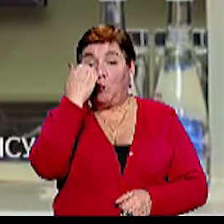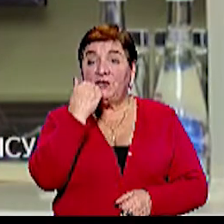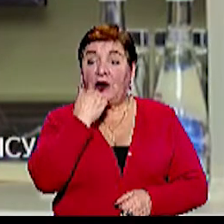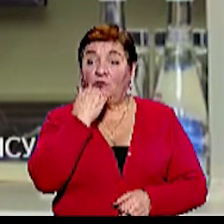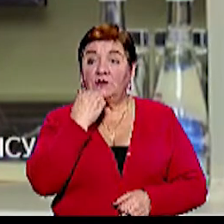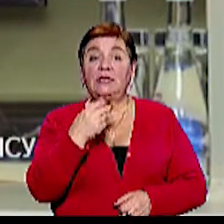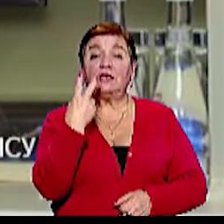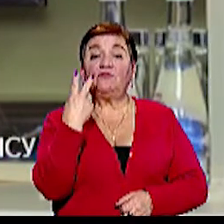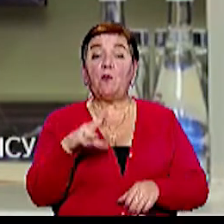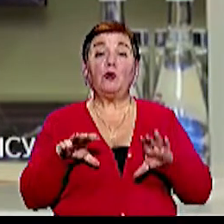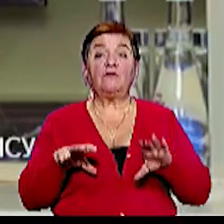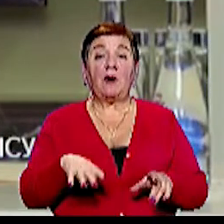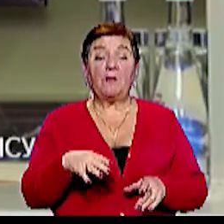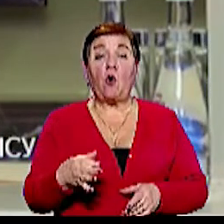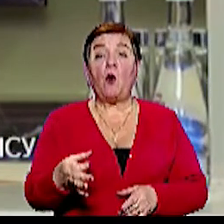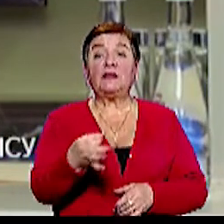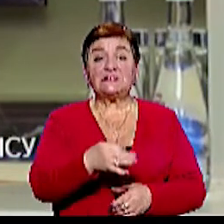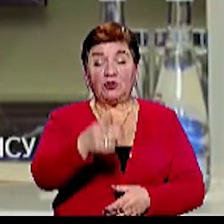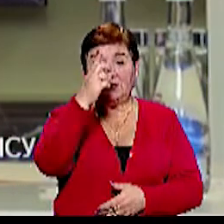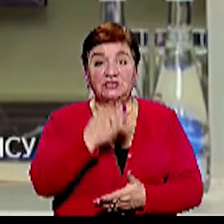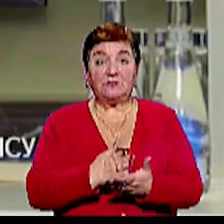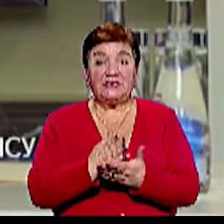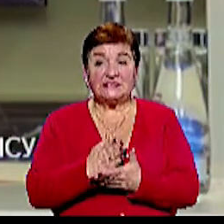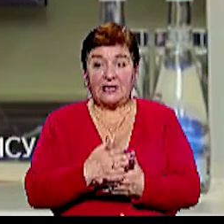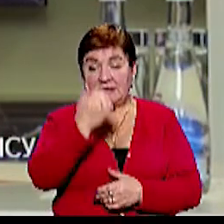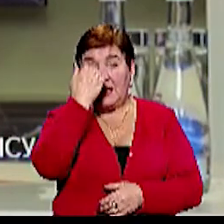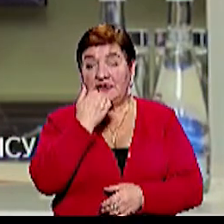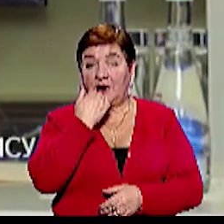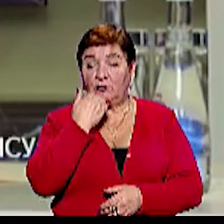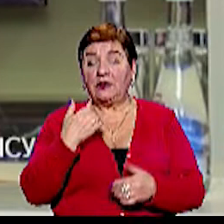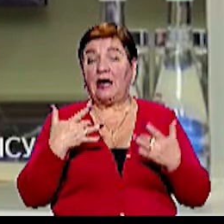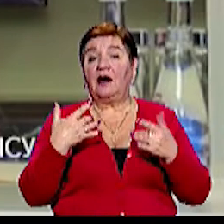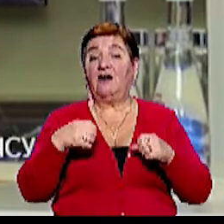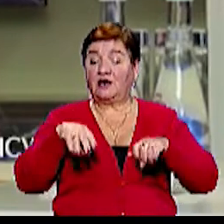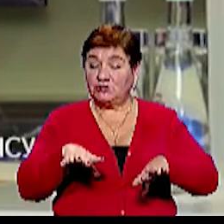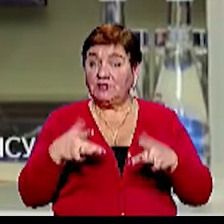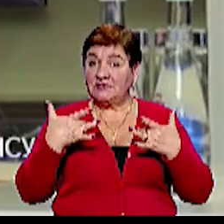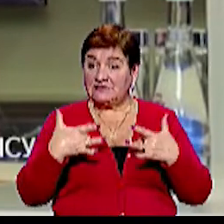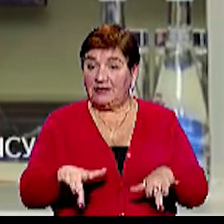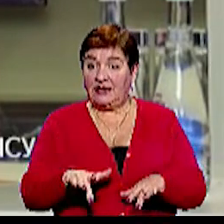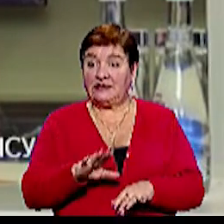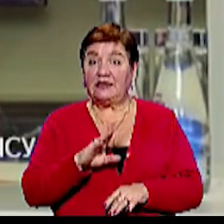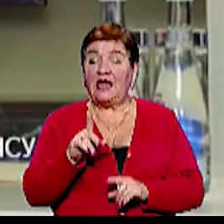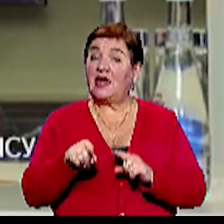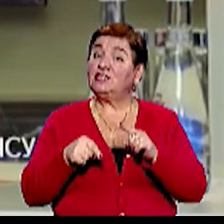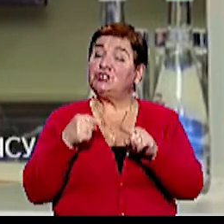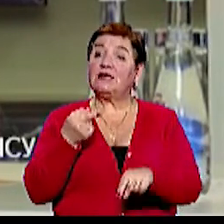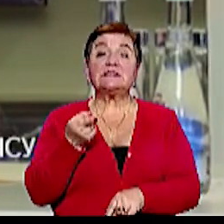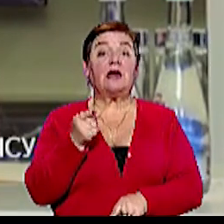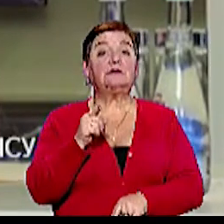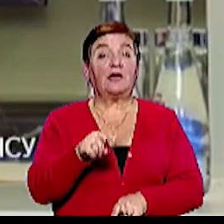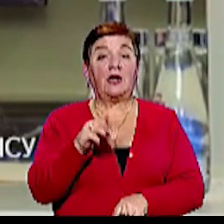подякувати двом головам обласної державної адміністрації. Я прийняв рішення їх звільнити. Вони не через те, що